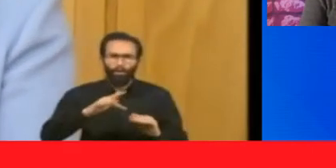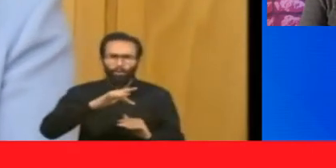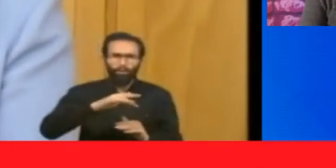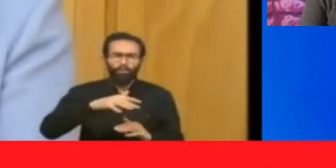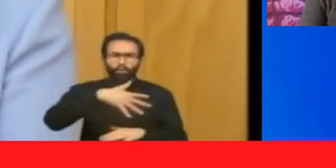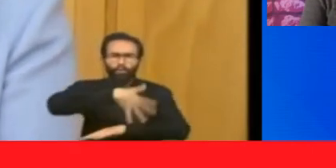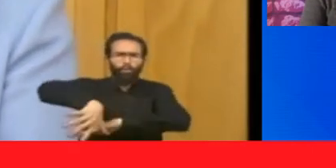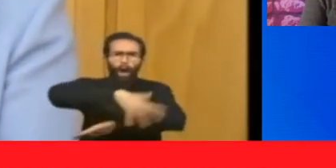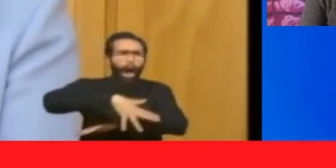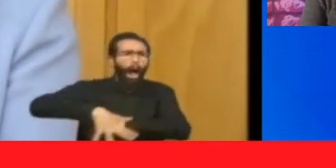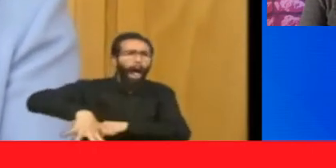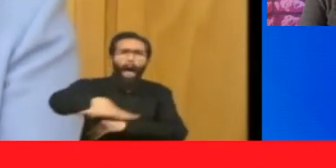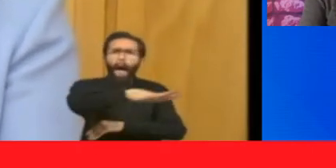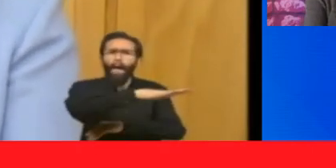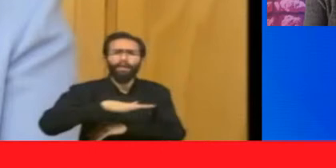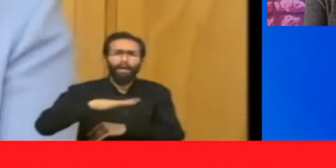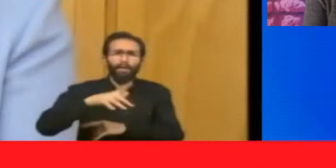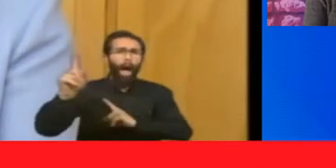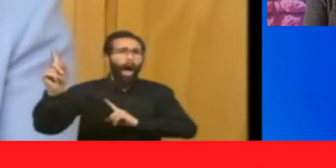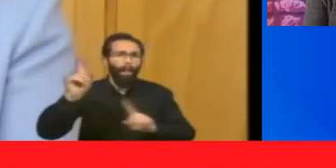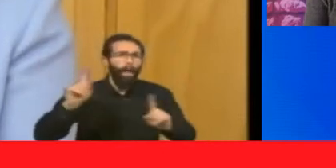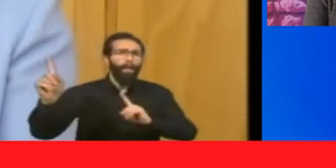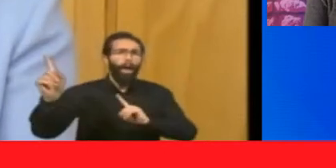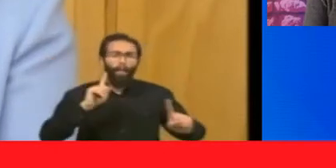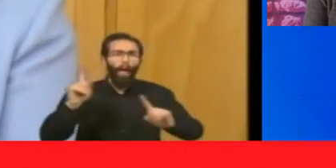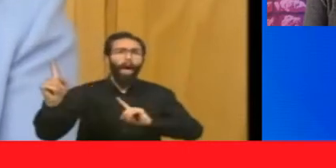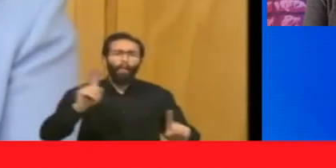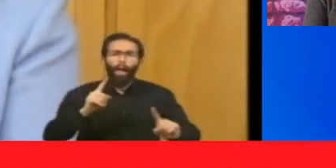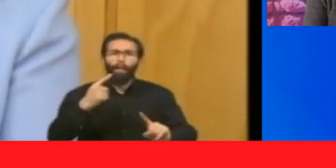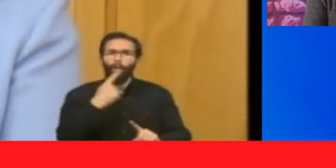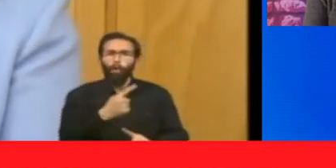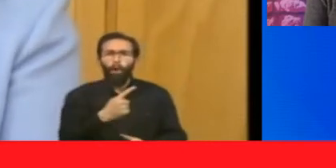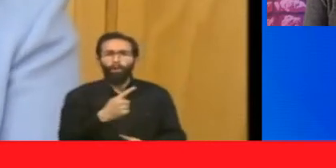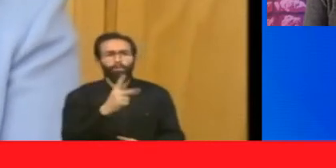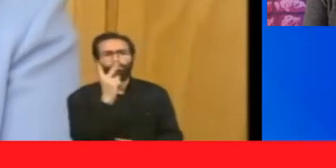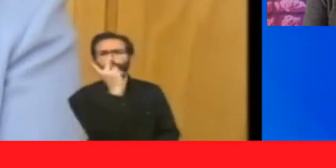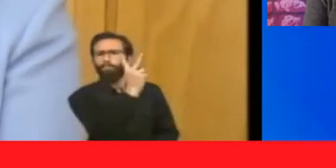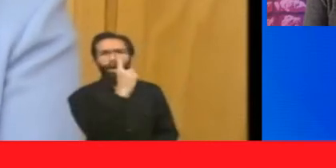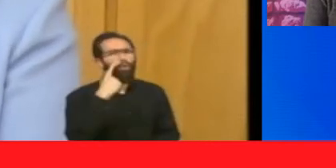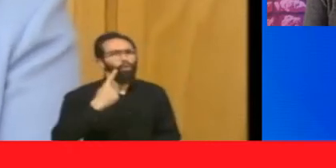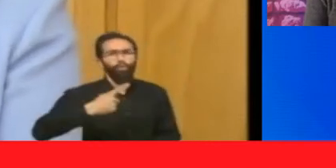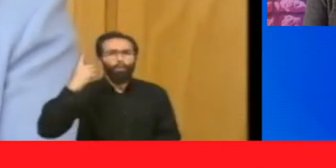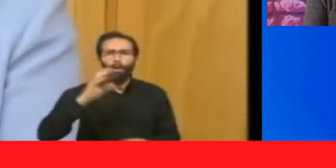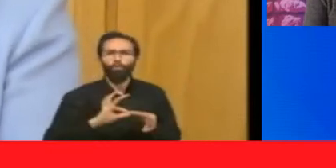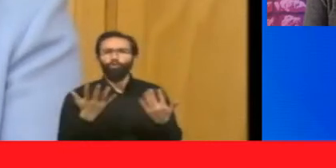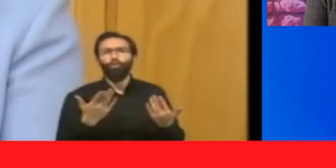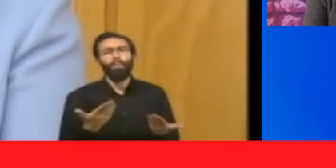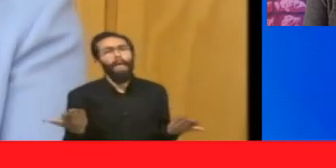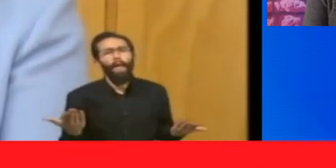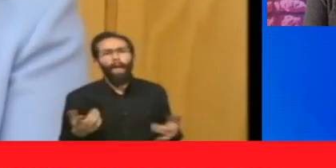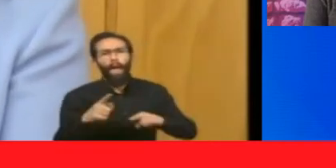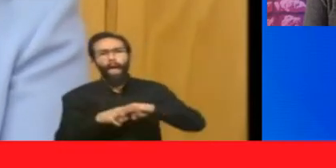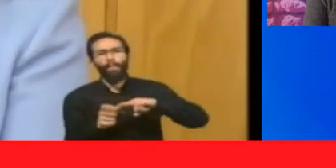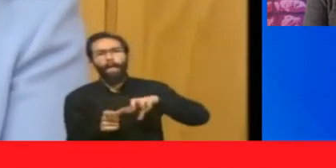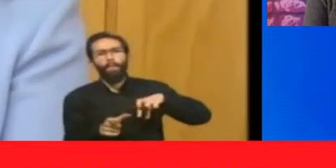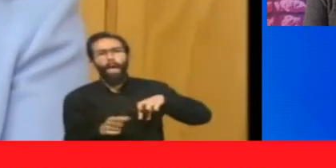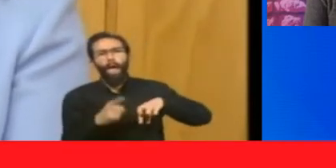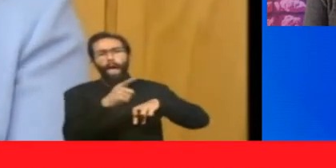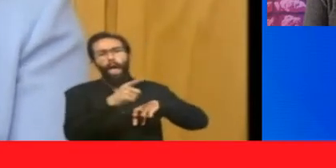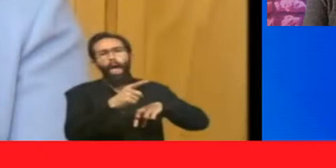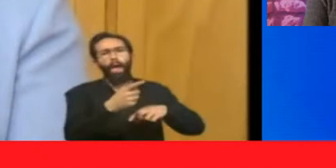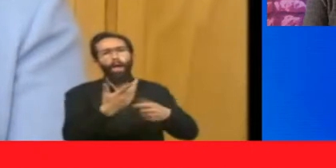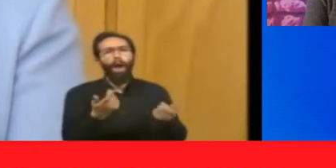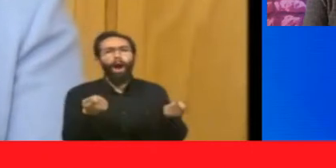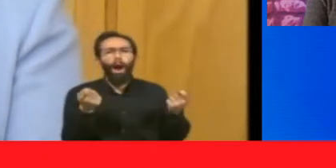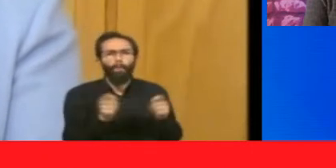diye feryat ediyor. Buldukları çözüm HDP'ye ve hak arayan herkese karşı